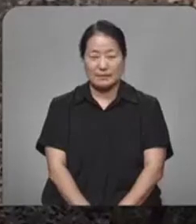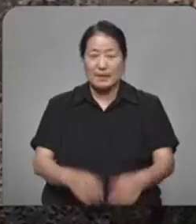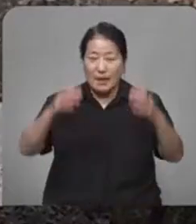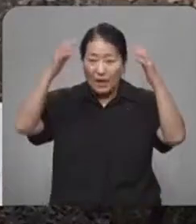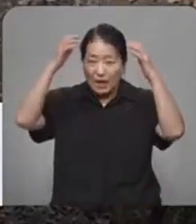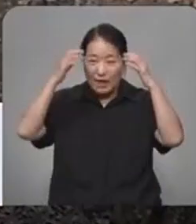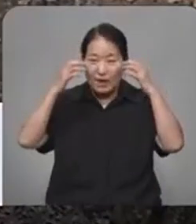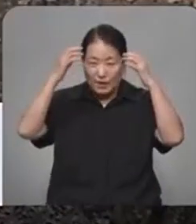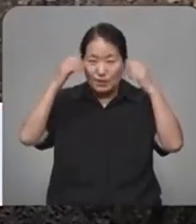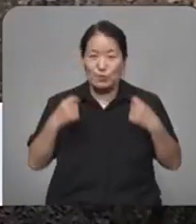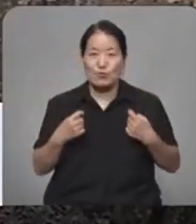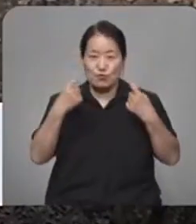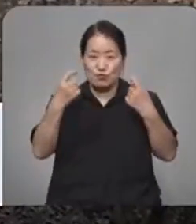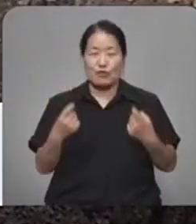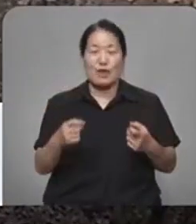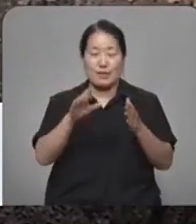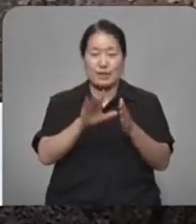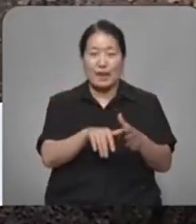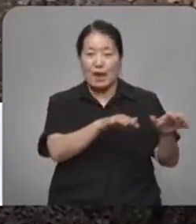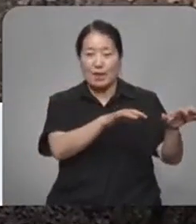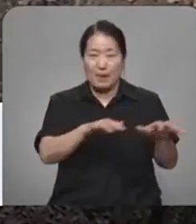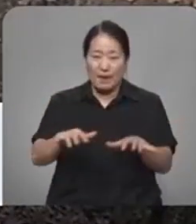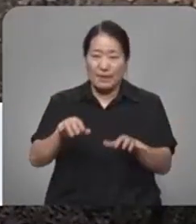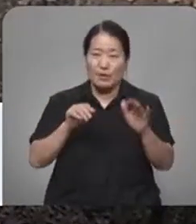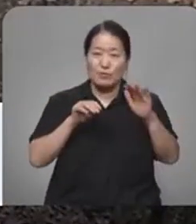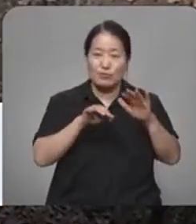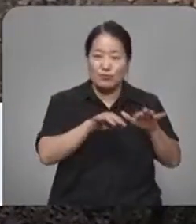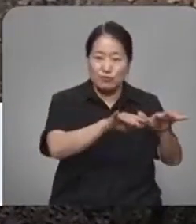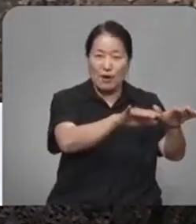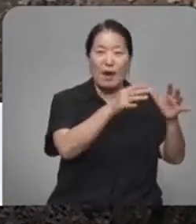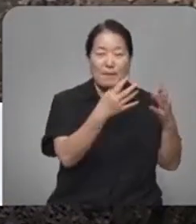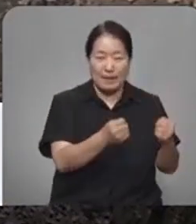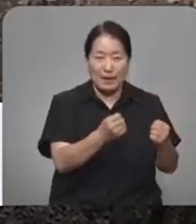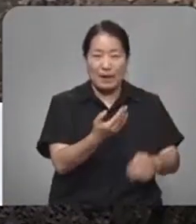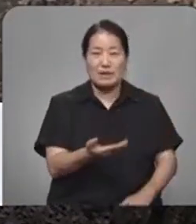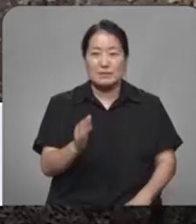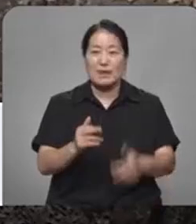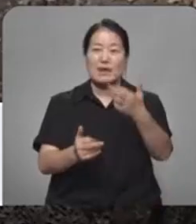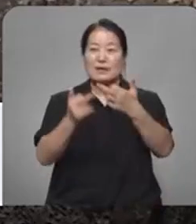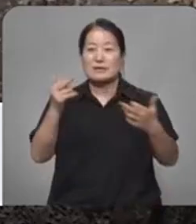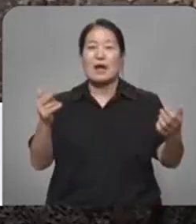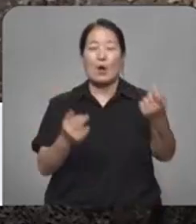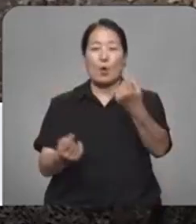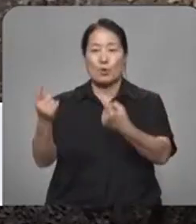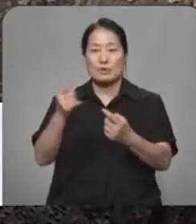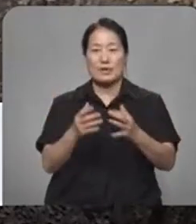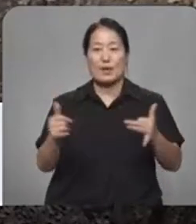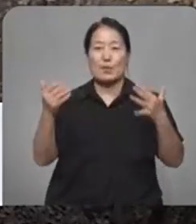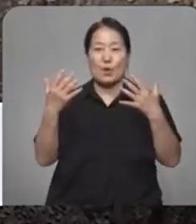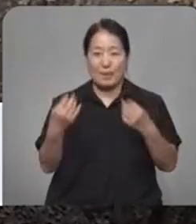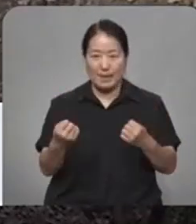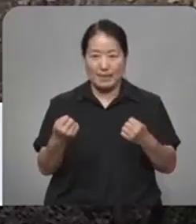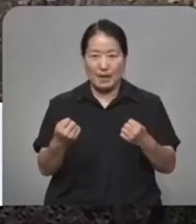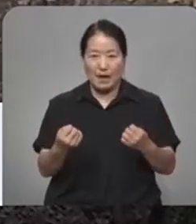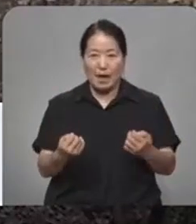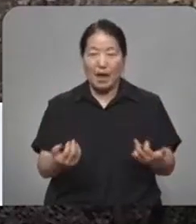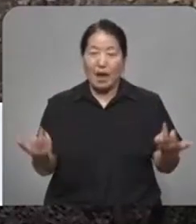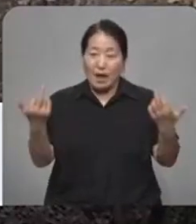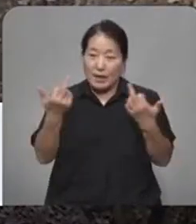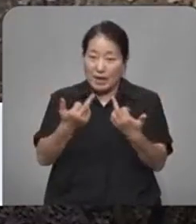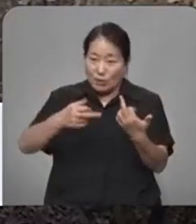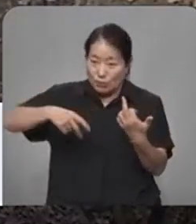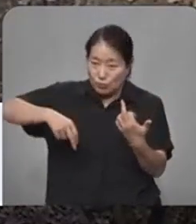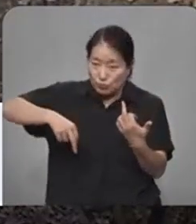여름 피서철 하면 바다를 떠올리시는 분들이 많지만 산을 찾는 관광객들도 많습니다. 특히 물길을 따라서